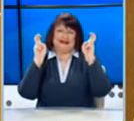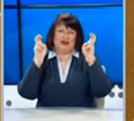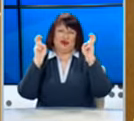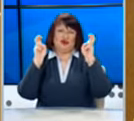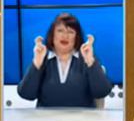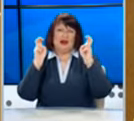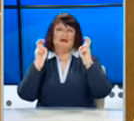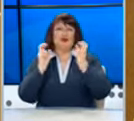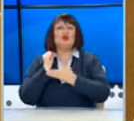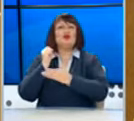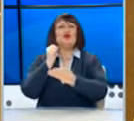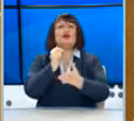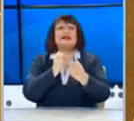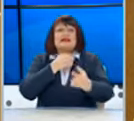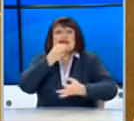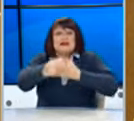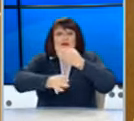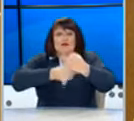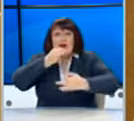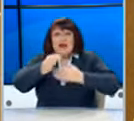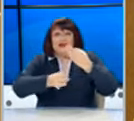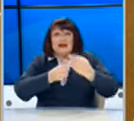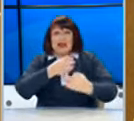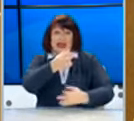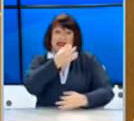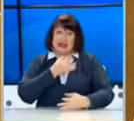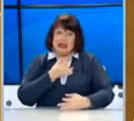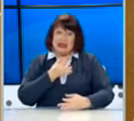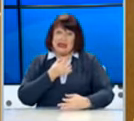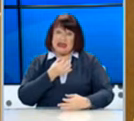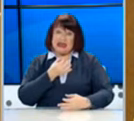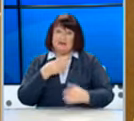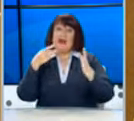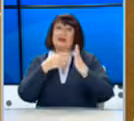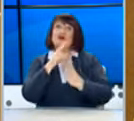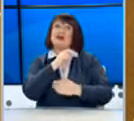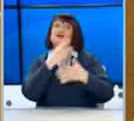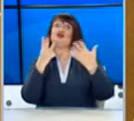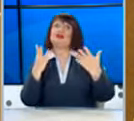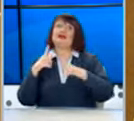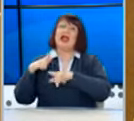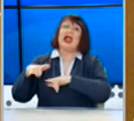συμβουλευτικής. Μας είπε ότι ελπίζει τα Καναντέρ να έρθουν το 2027